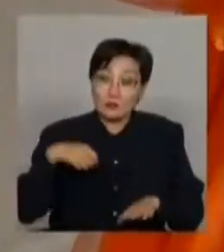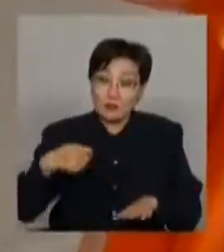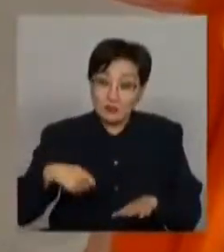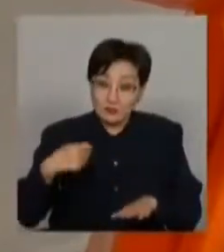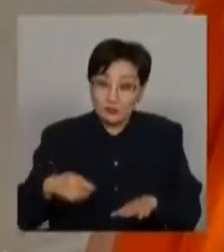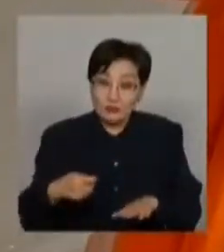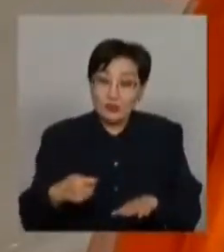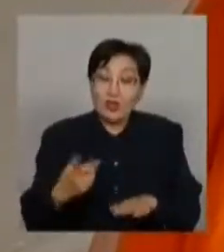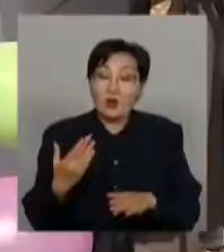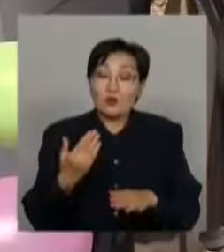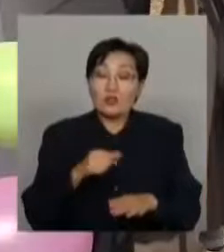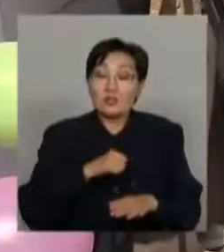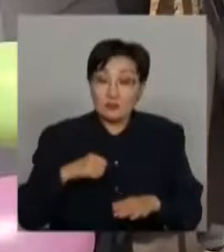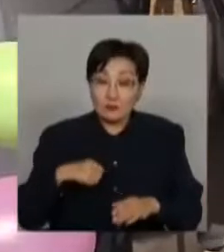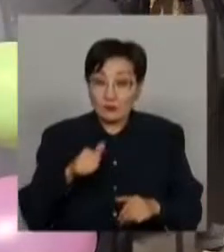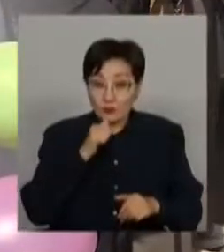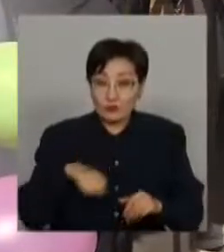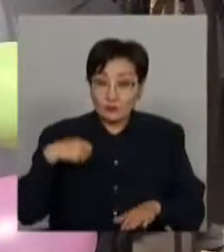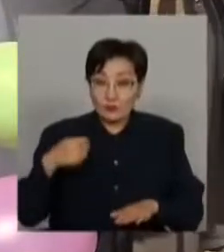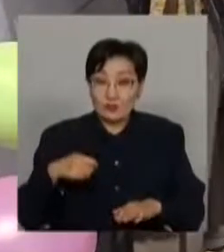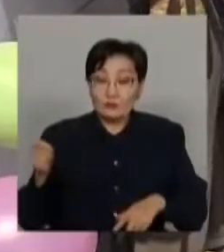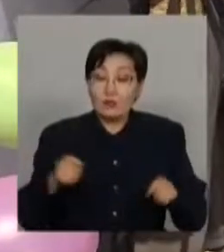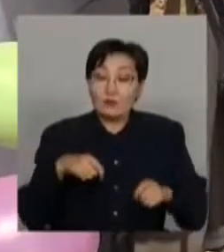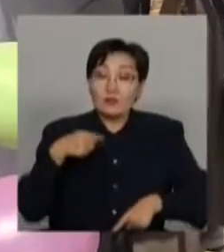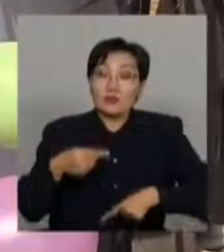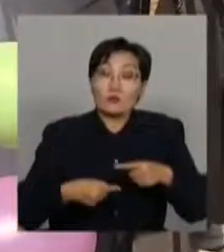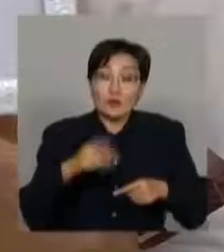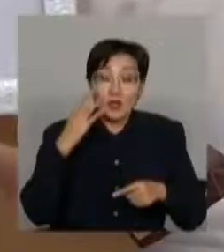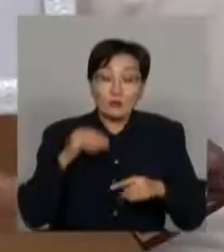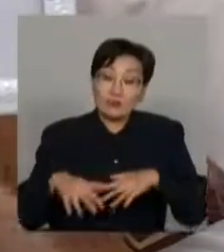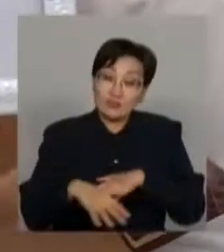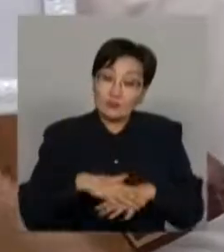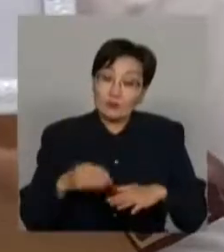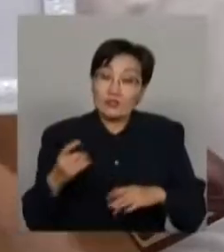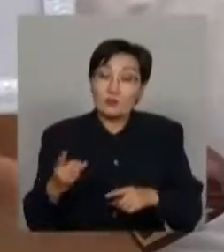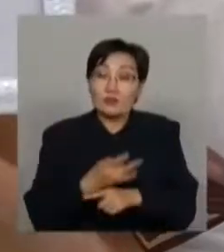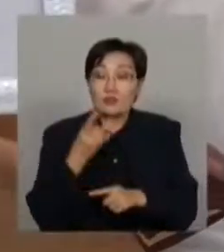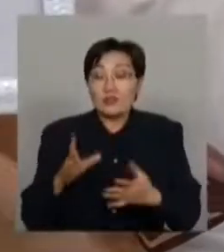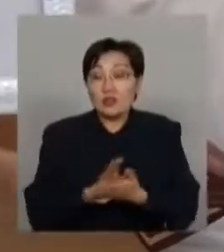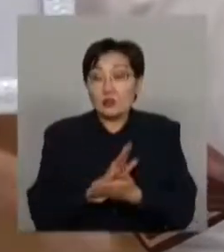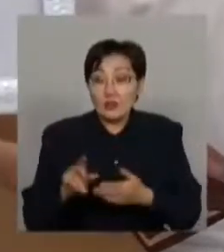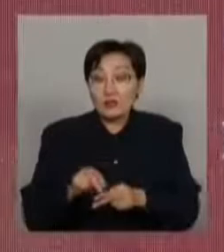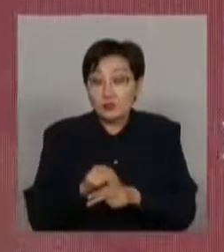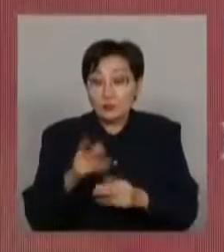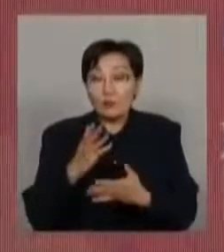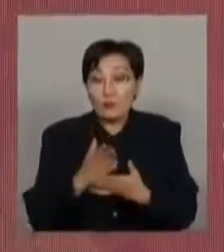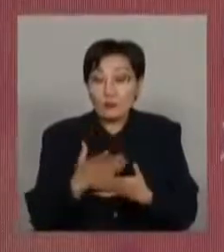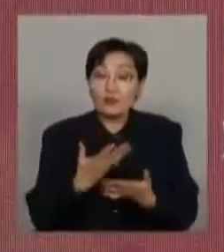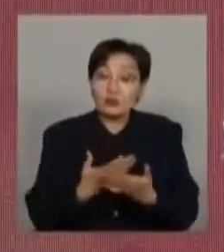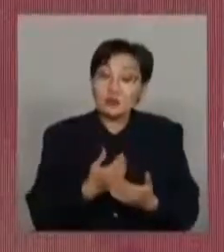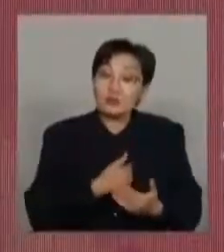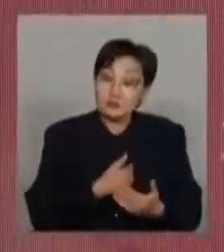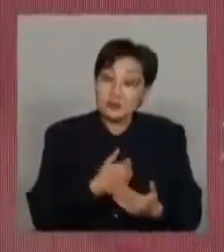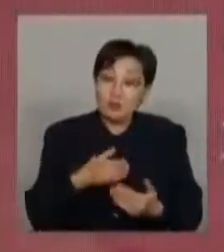үйретеміз де соларды өздері тігеді. Ұйымдастырушылар фестиваль арқылы Алматы тұрғындарына тағы бір мәрте тегін үйірмелердің бар екенін көрсеткісі